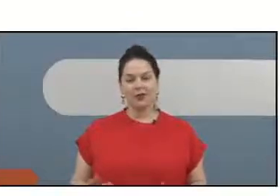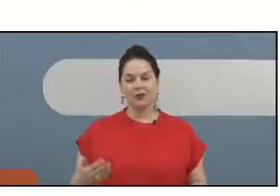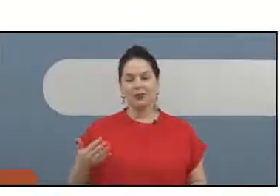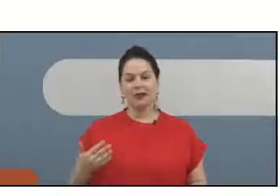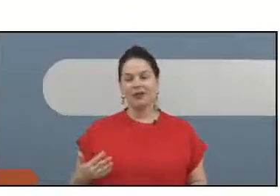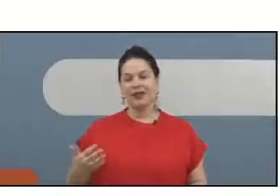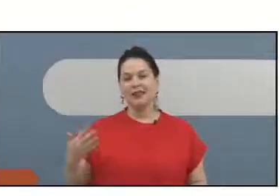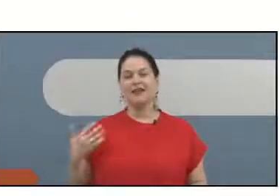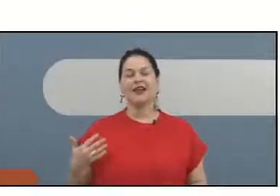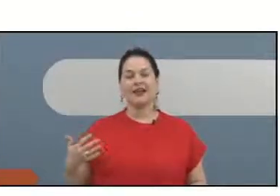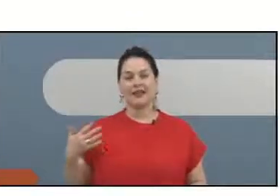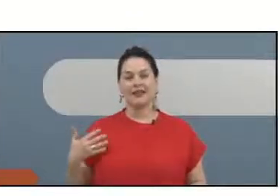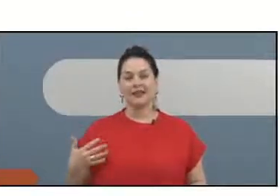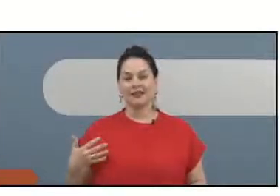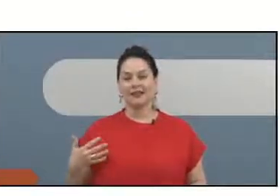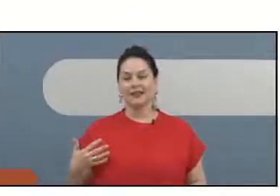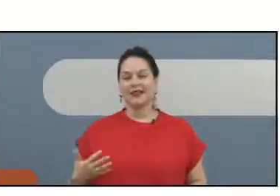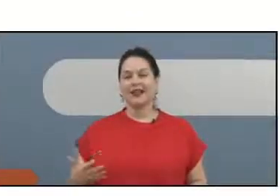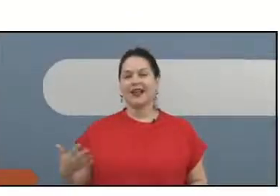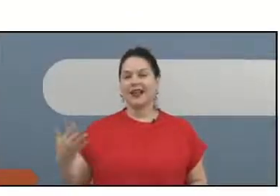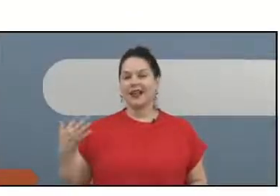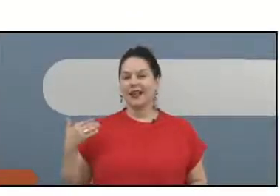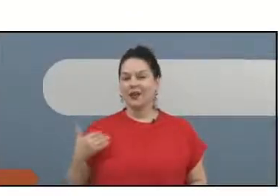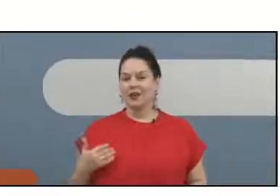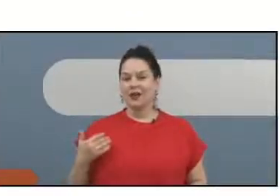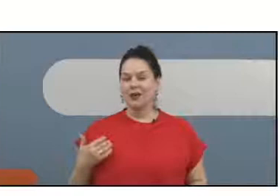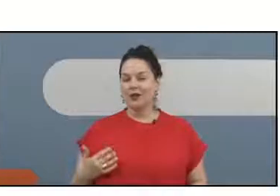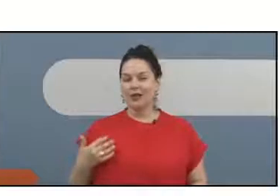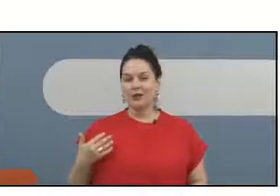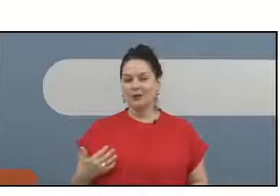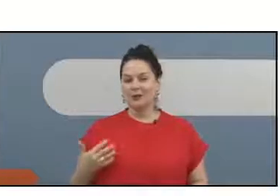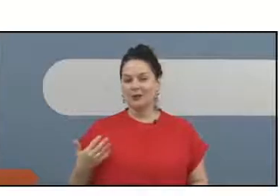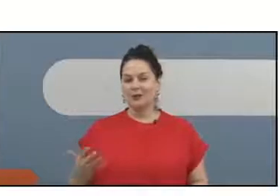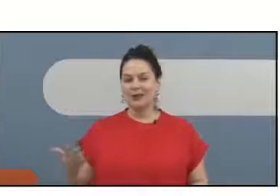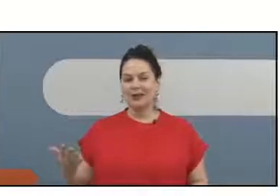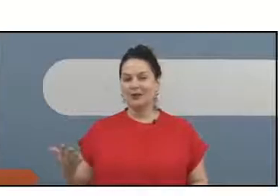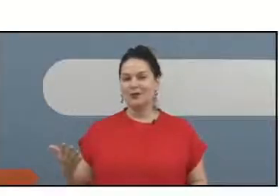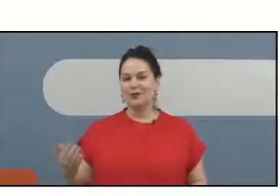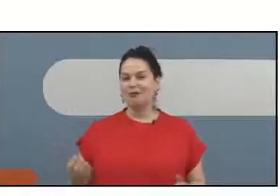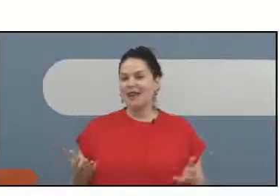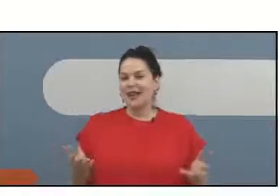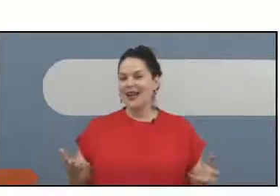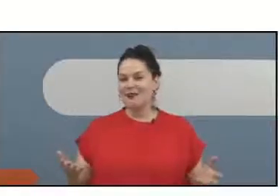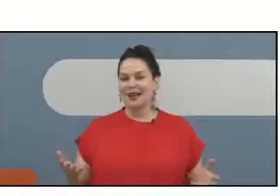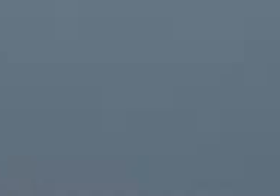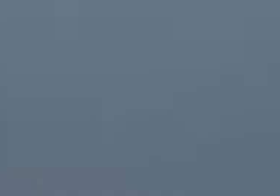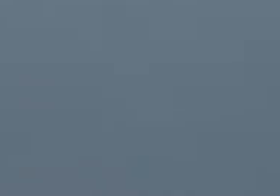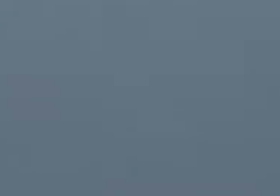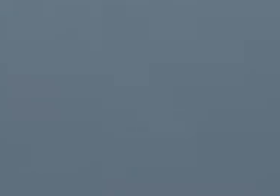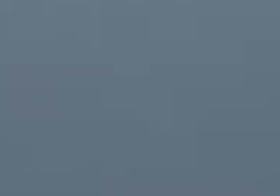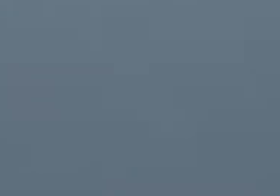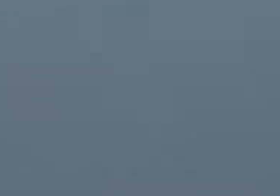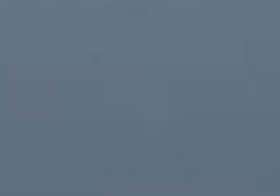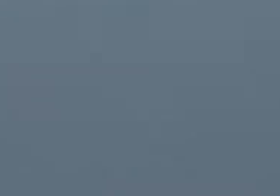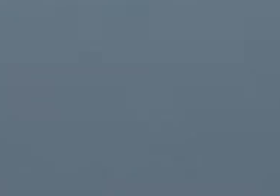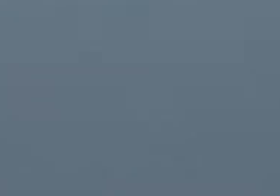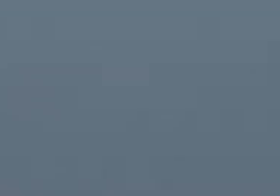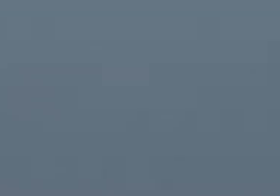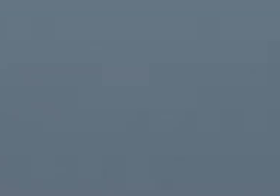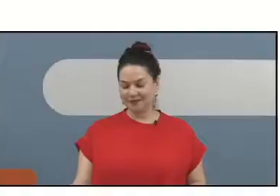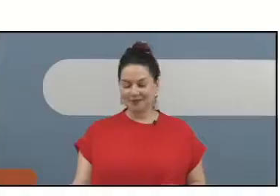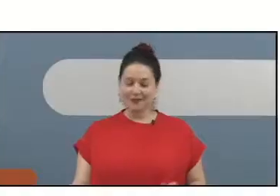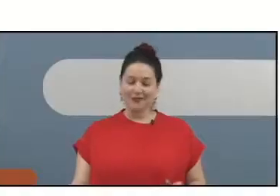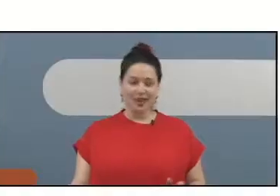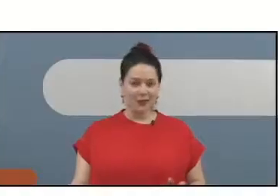לנו. אנחנו מדברים על יוון העתיקה. היום אנחנו עדיין לומדים את זה בתוכנית הלימודים. למה? למה זה רלוונטי